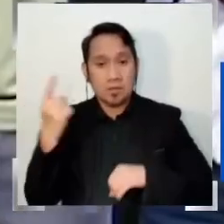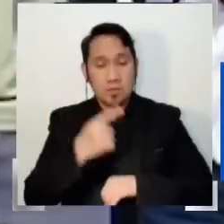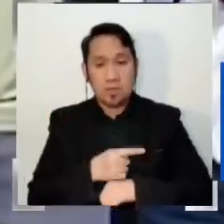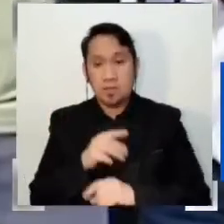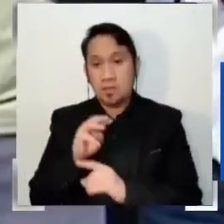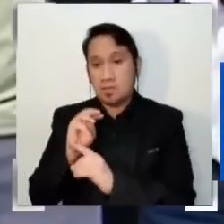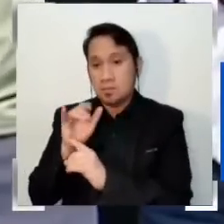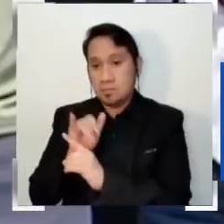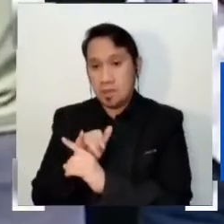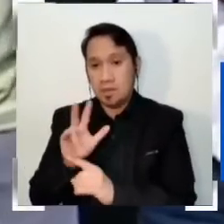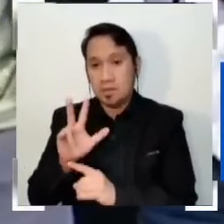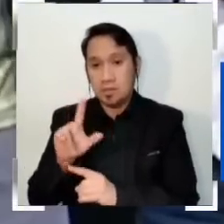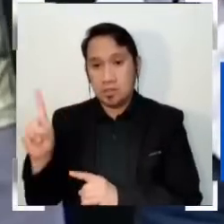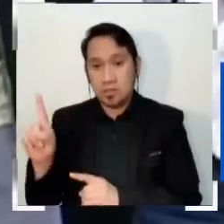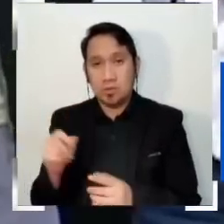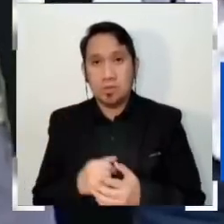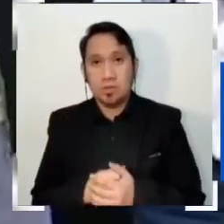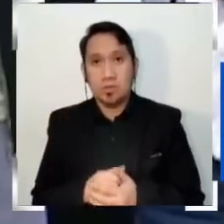May 31,